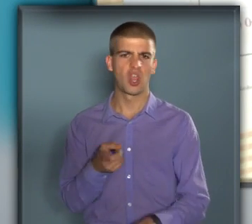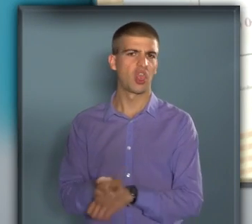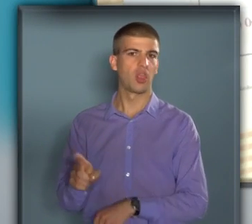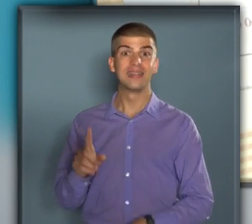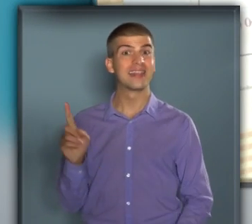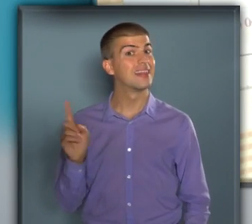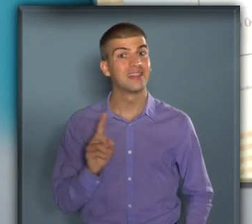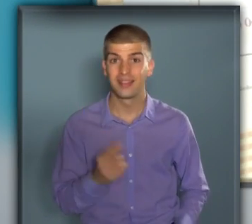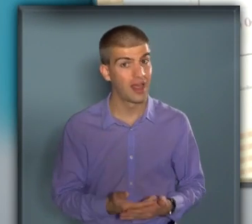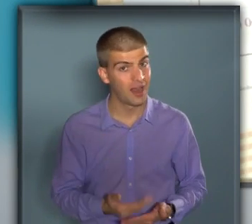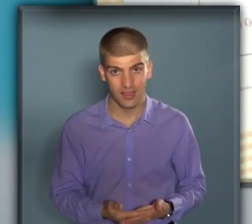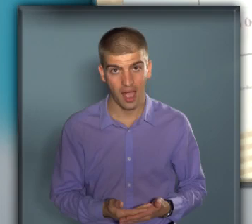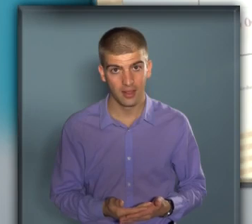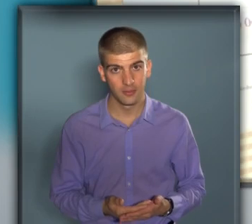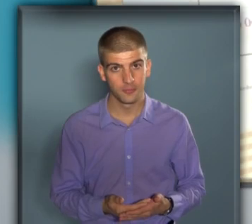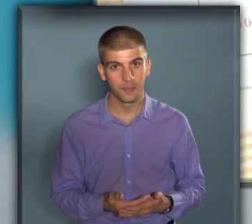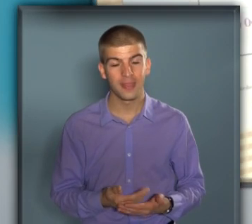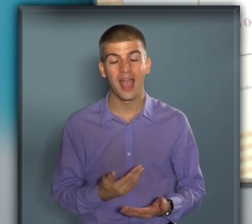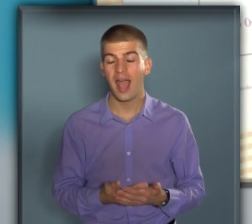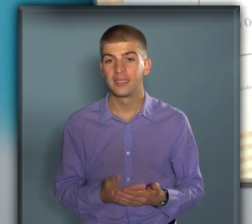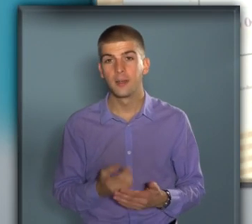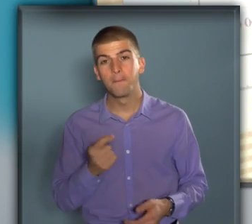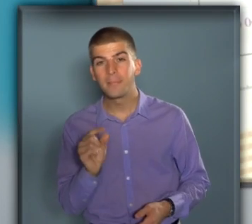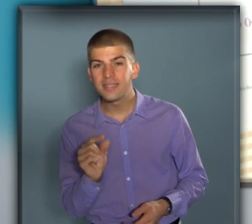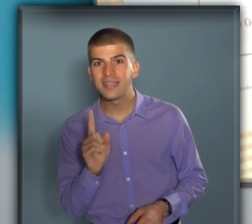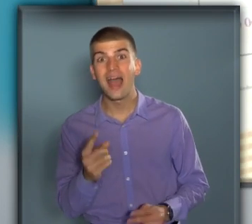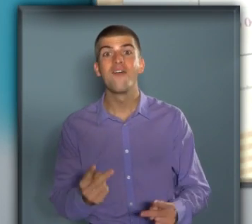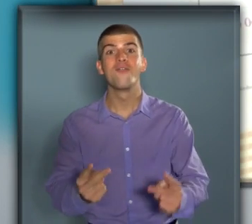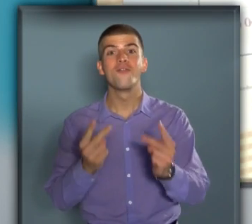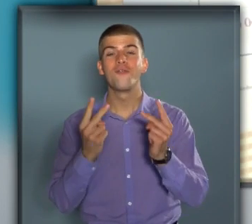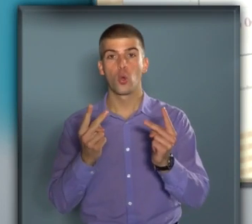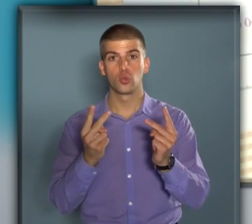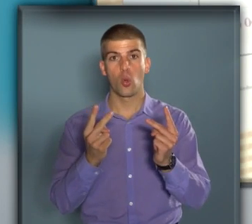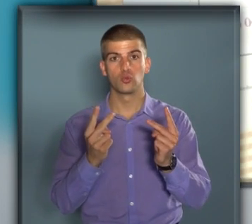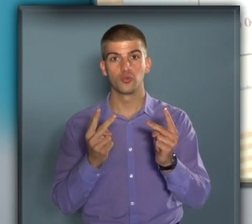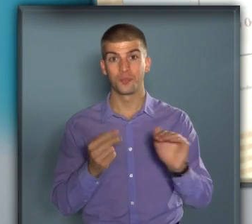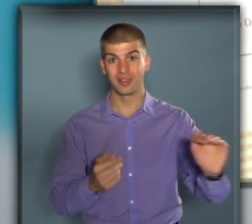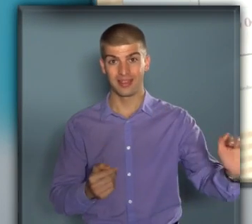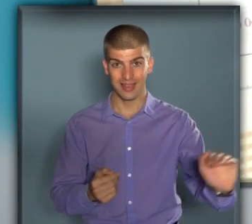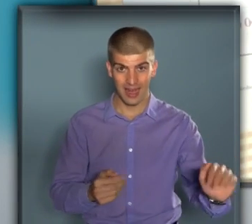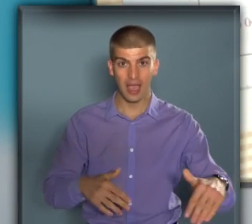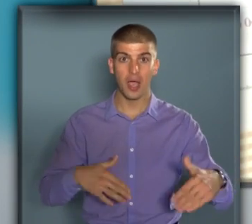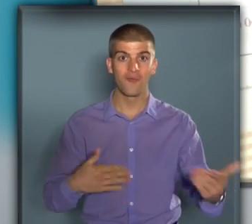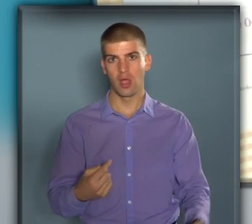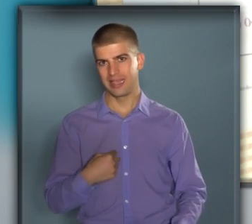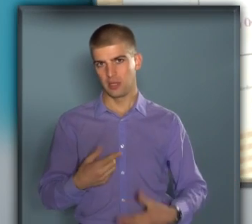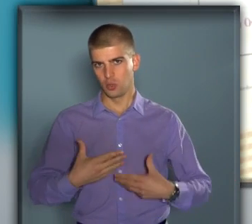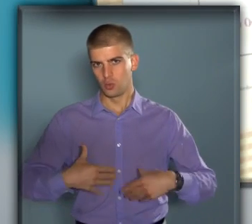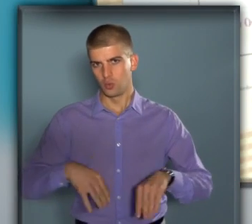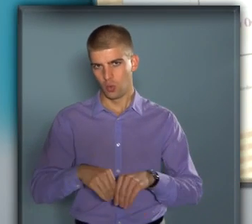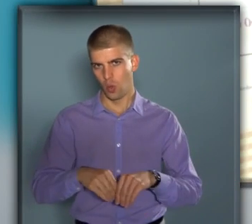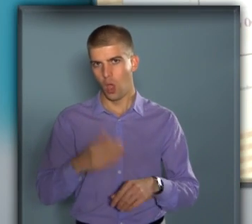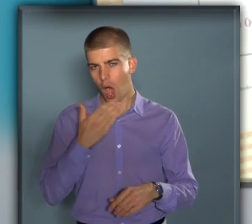olyan mellékes, de nagyon lényeges elemei az üzenetnek, amitől a gyerek, vagy akár én szülő, mikor ülök